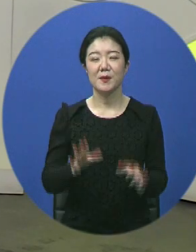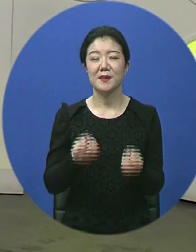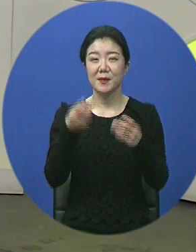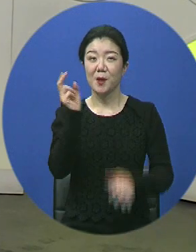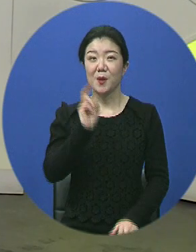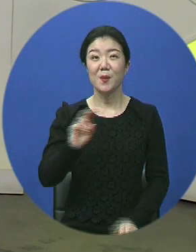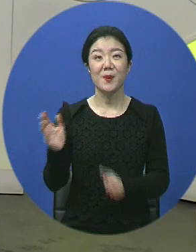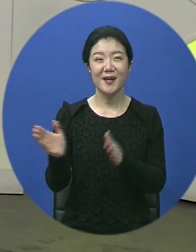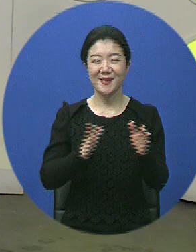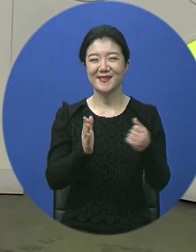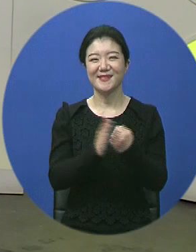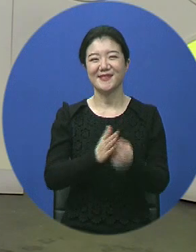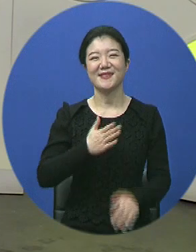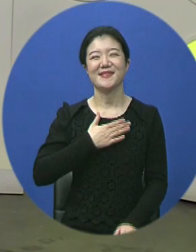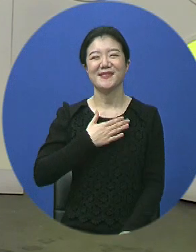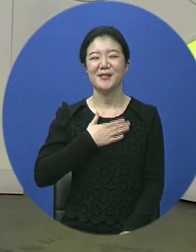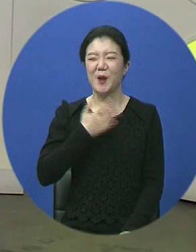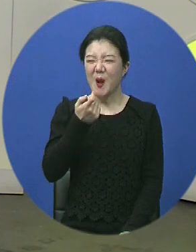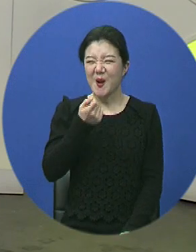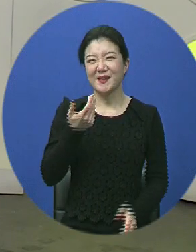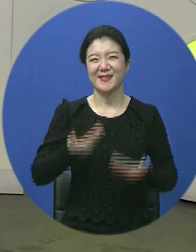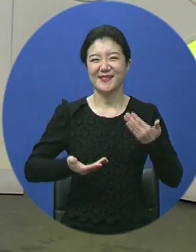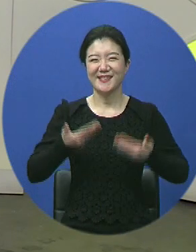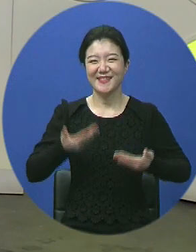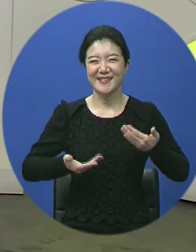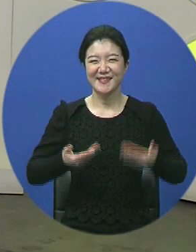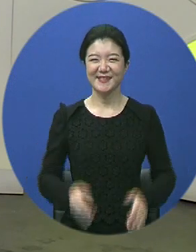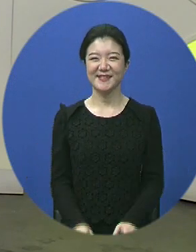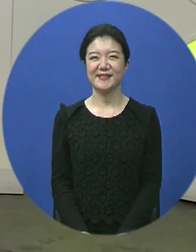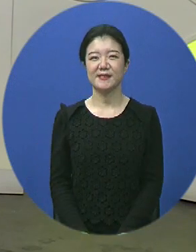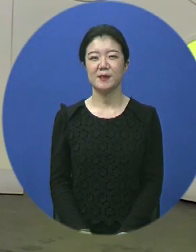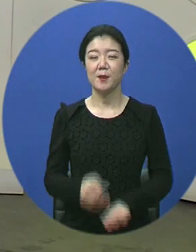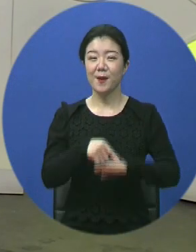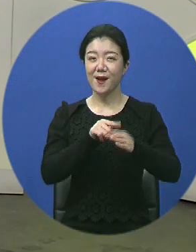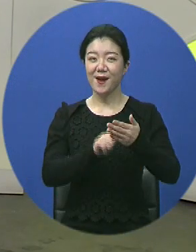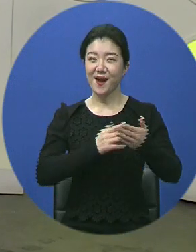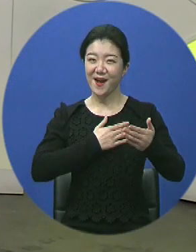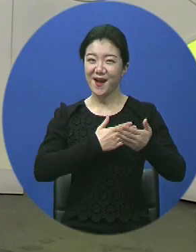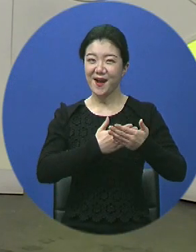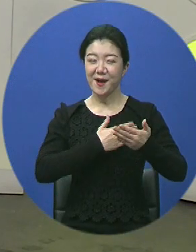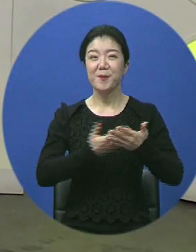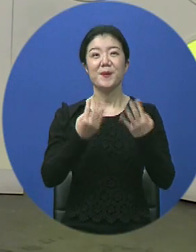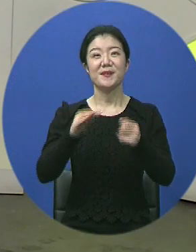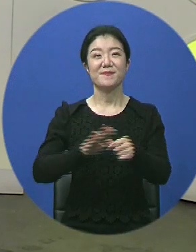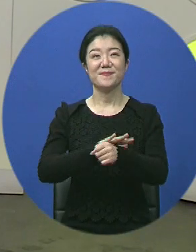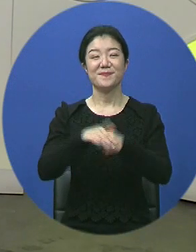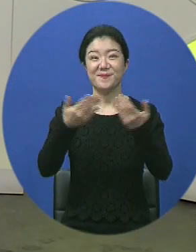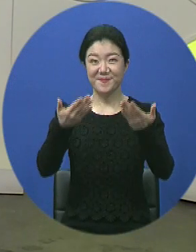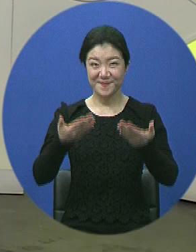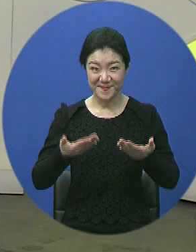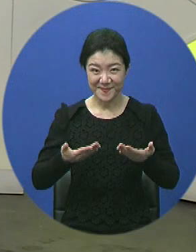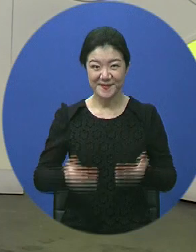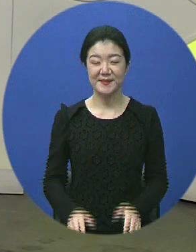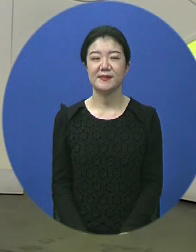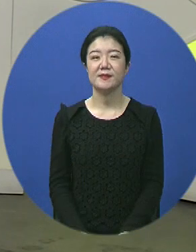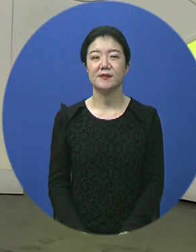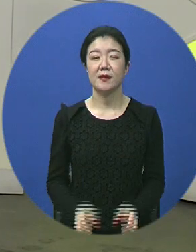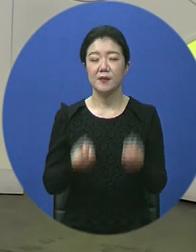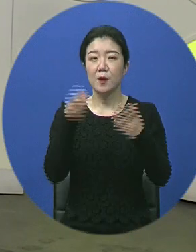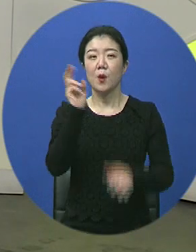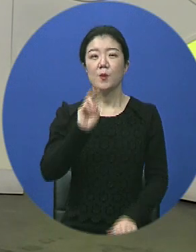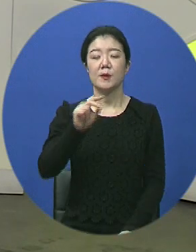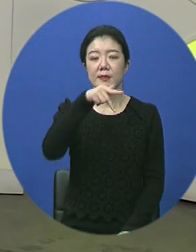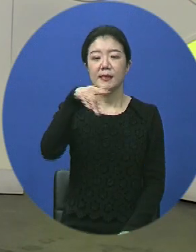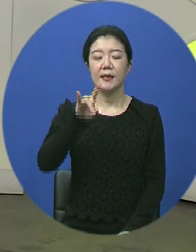신곡 준비하느라고 저도 나름대로 조금 바빴어요. 네, 가슴이 콩콩콩 많이 사랑해 주셨는데요.